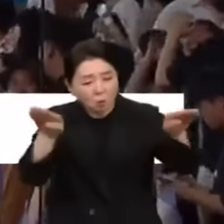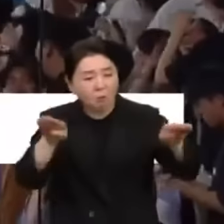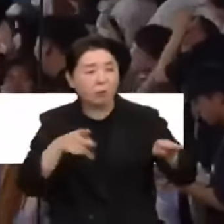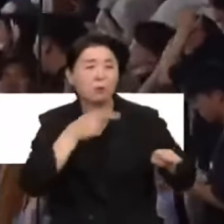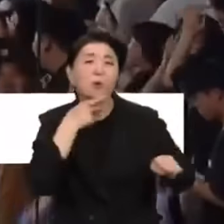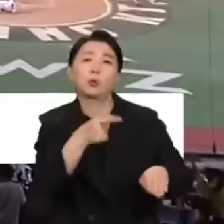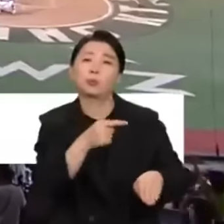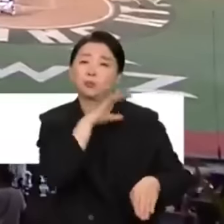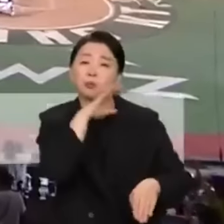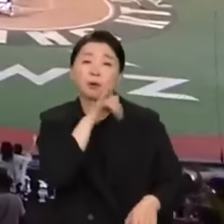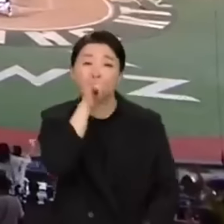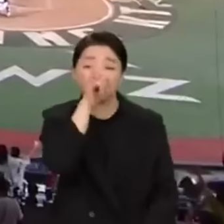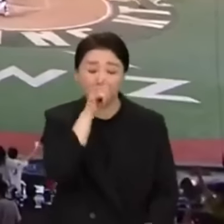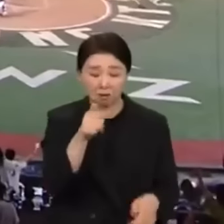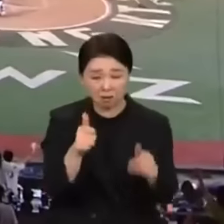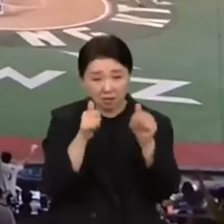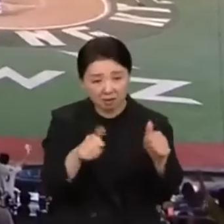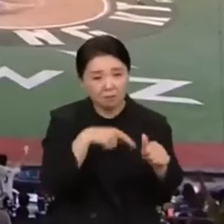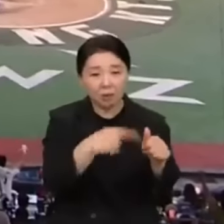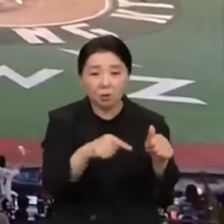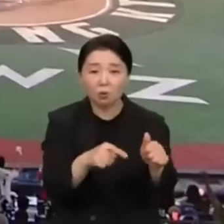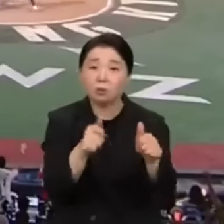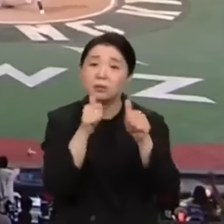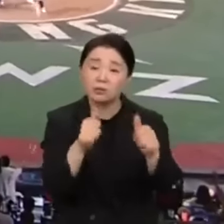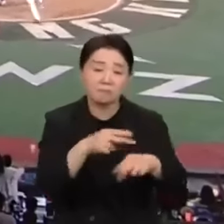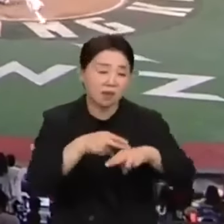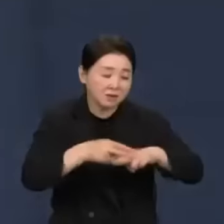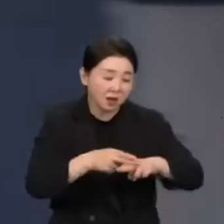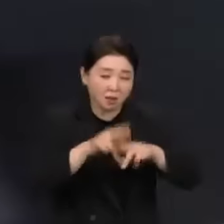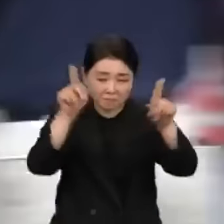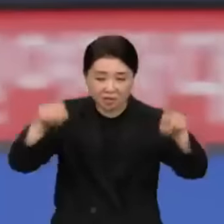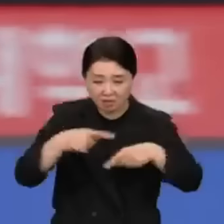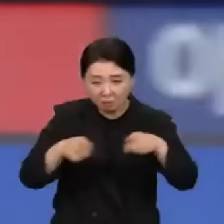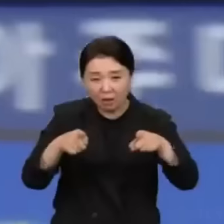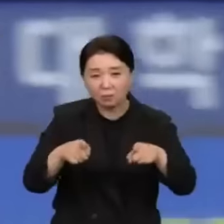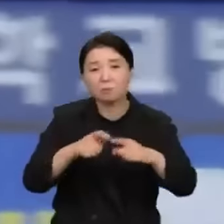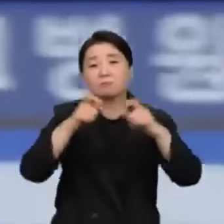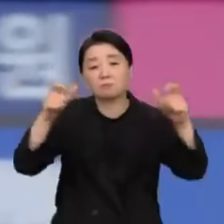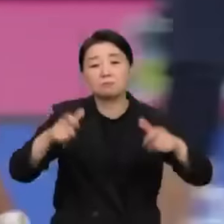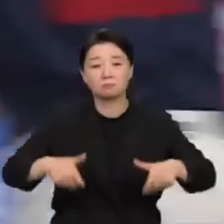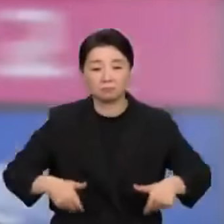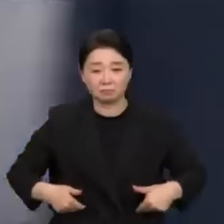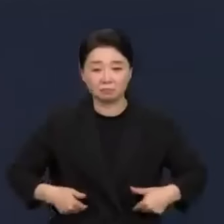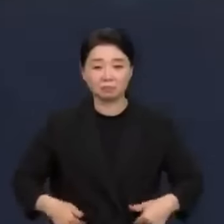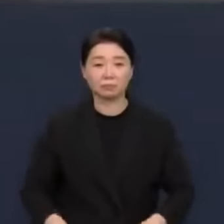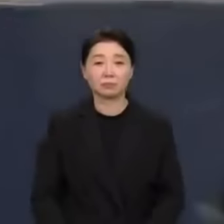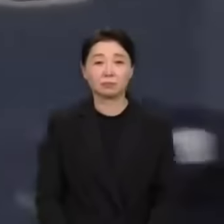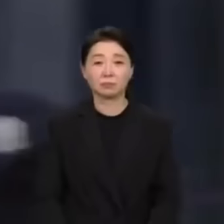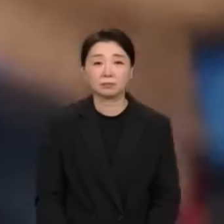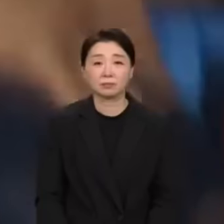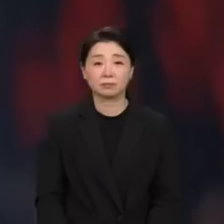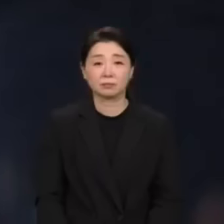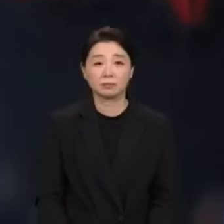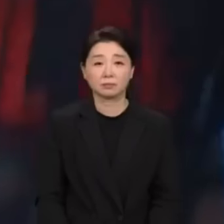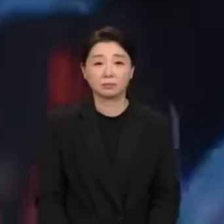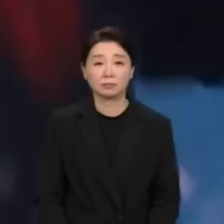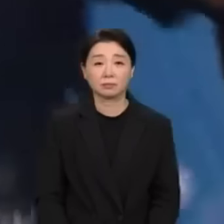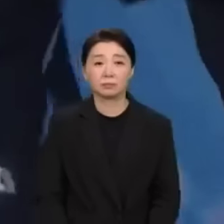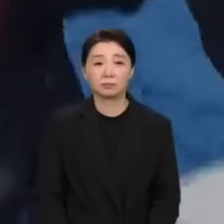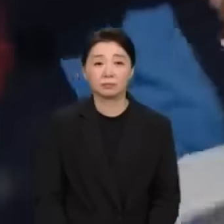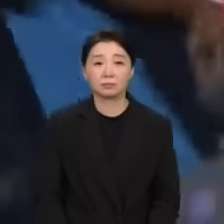프로야구. 심판 교육도 또 심판 재량의 비디오 판독도 늘려야 한다는 목소리가 높아집니다.